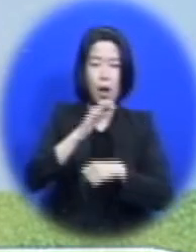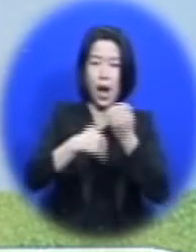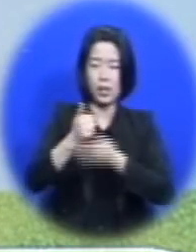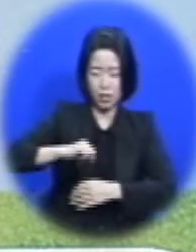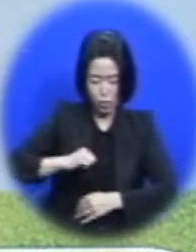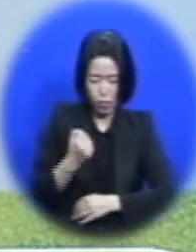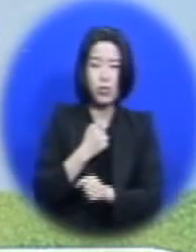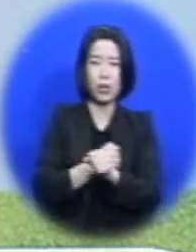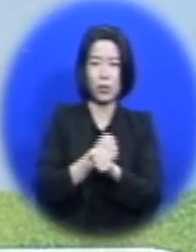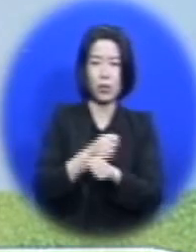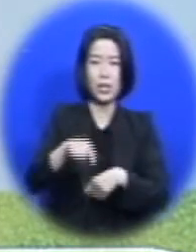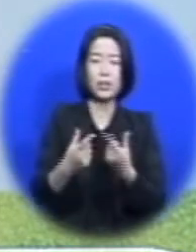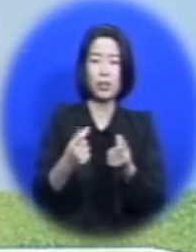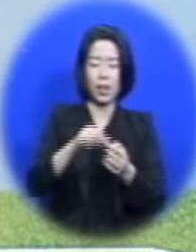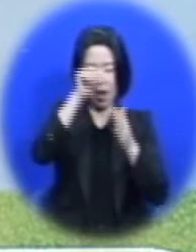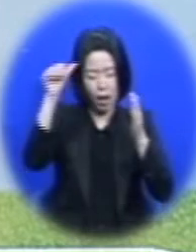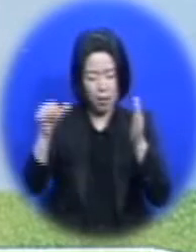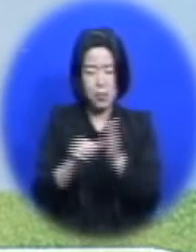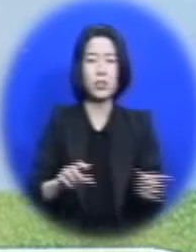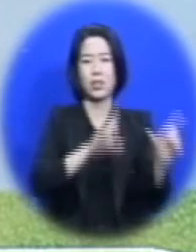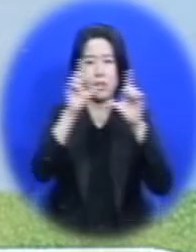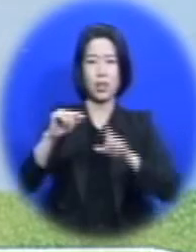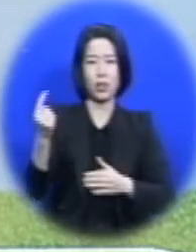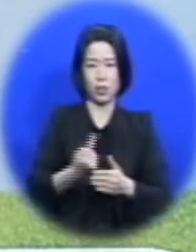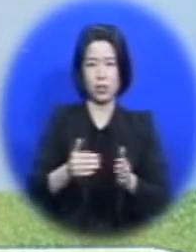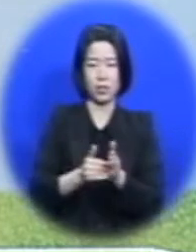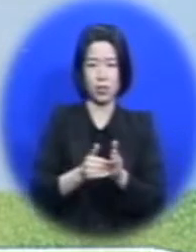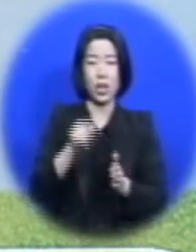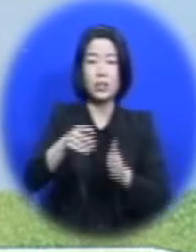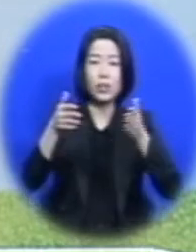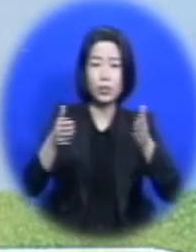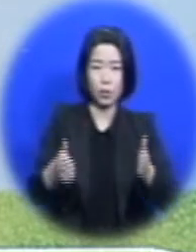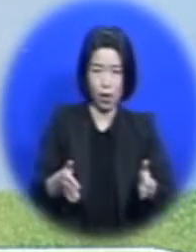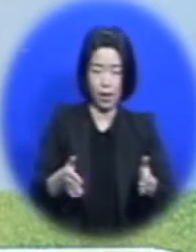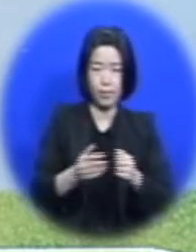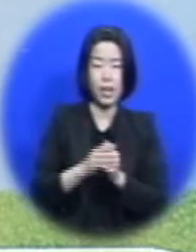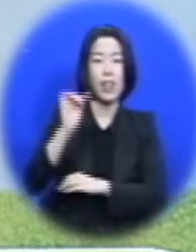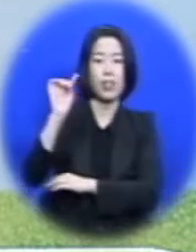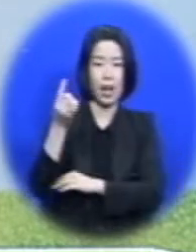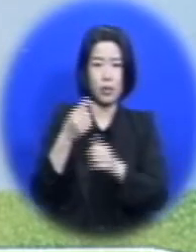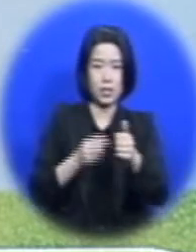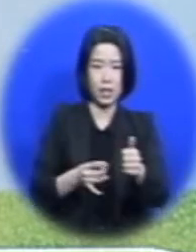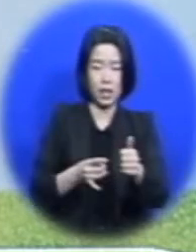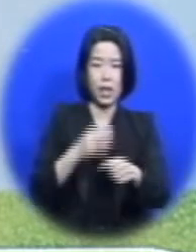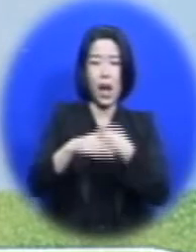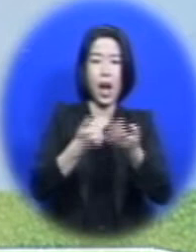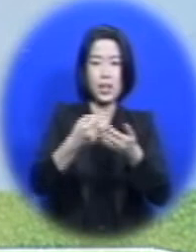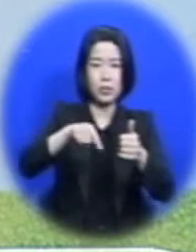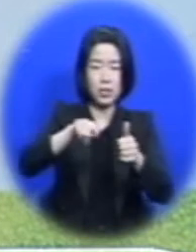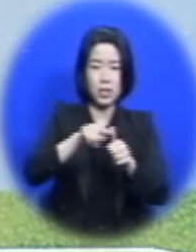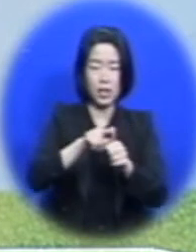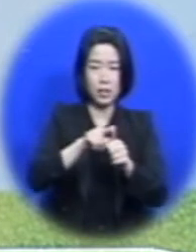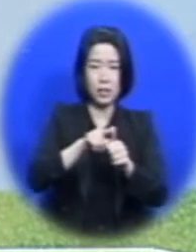하려고 하고 그렇게 살았어요 한평생 이었어요 그러는 동안에 다윈에게 하나님을 의지하는 믿음이